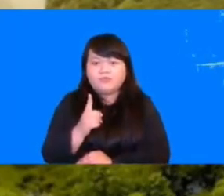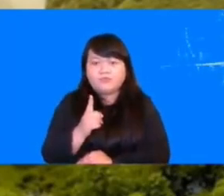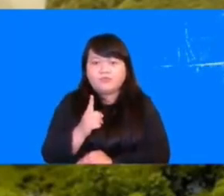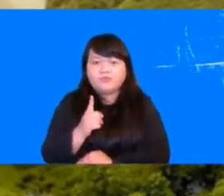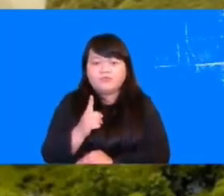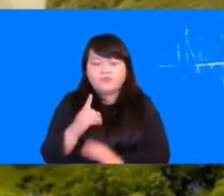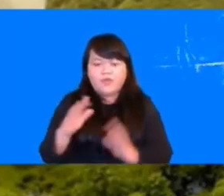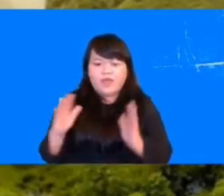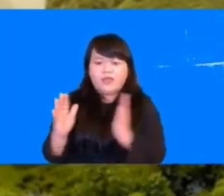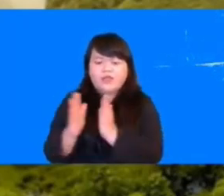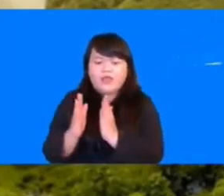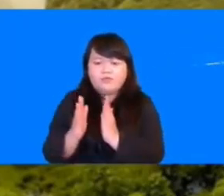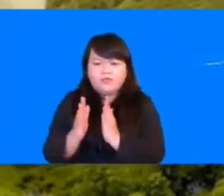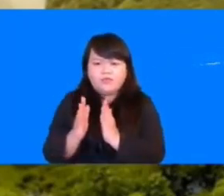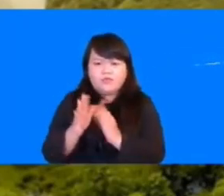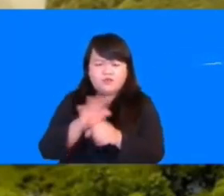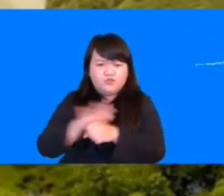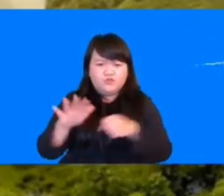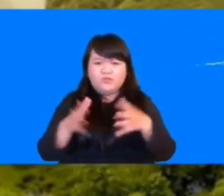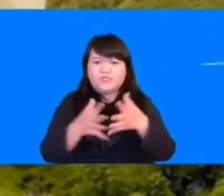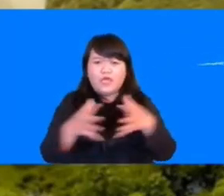yang cukup besar.